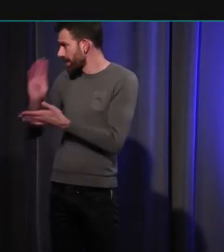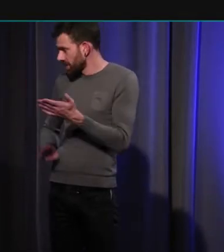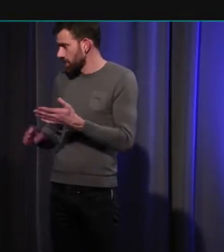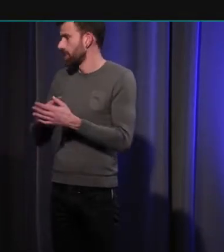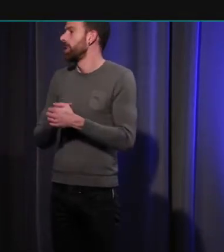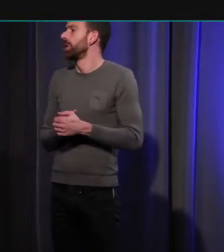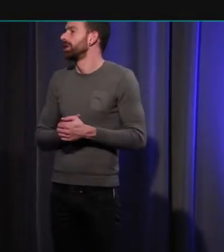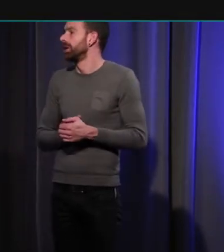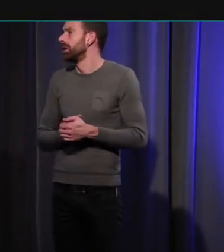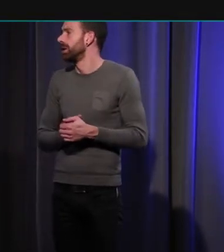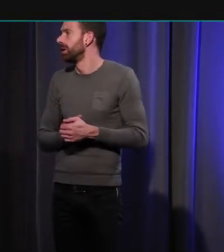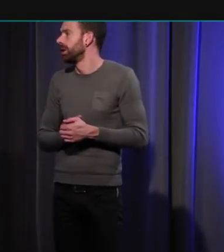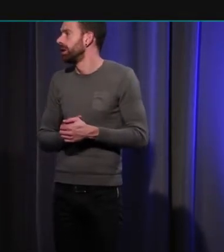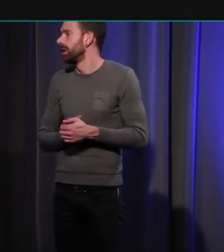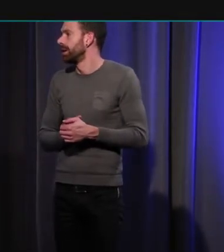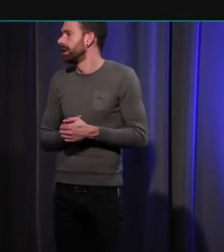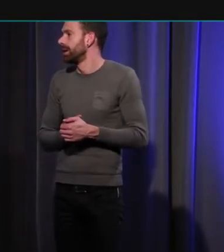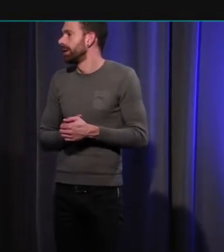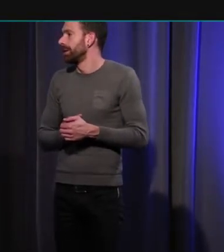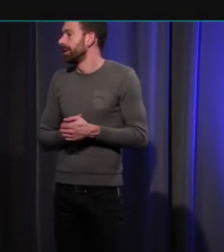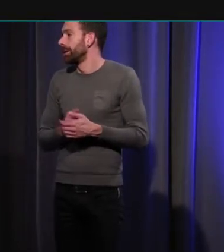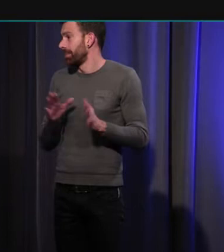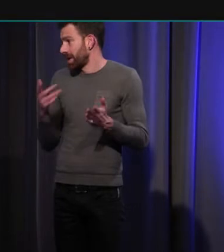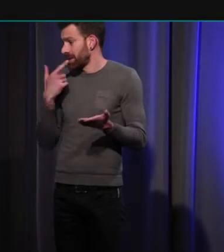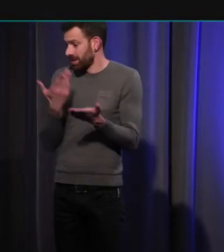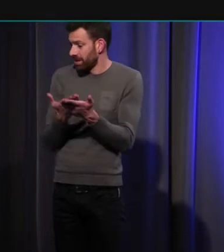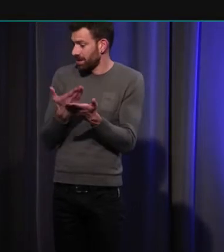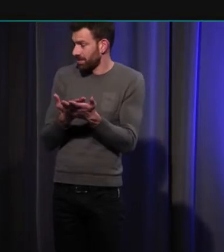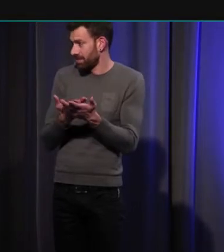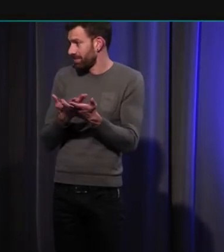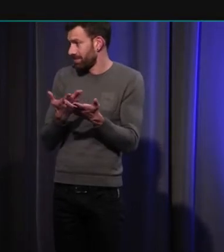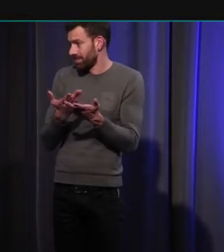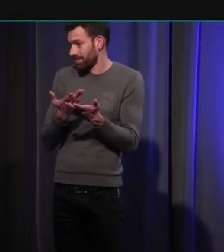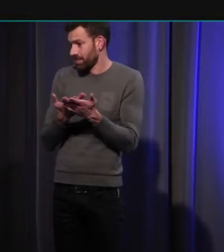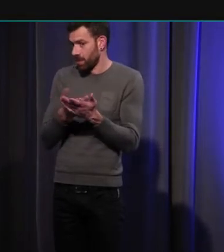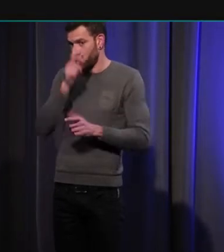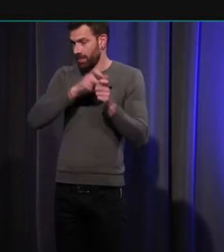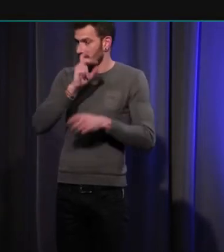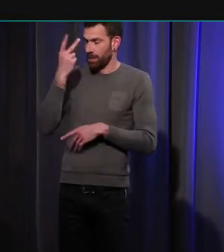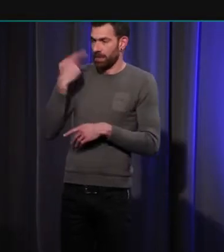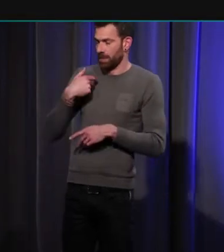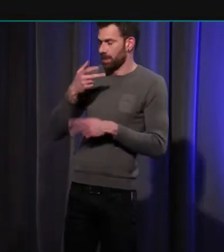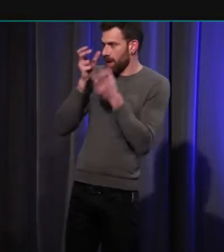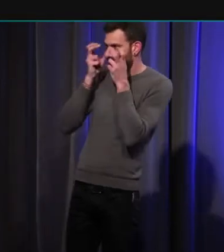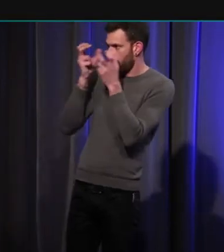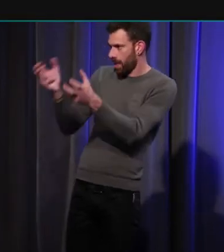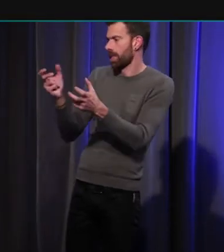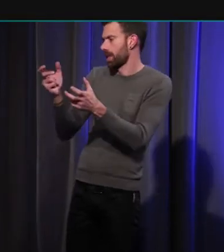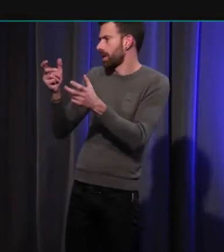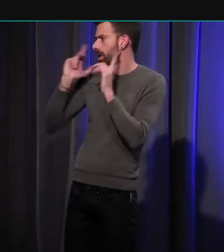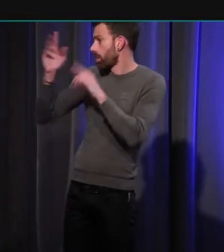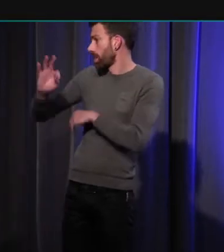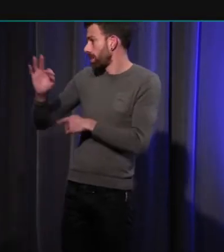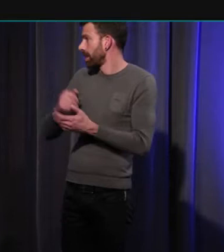maria raymond bérenger 4 mais ça montre la dévotion de la fascination que des l'emblavez pour cet ordre si vous lisez le livre